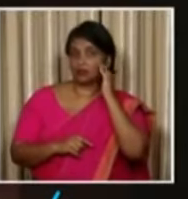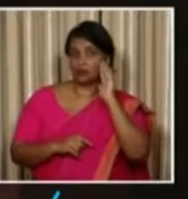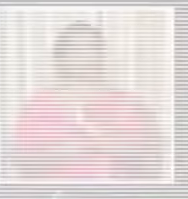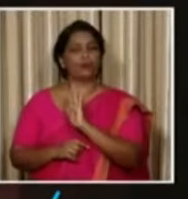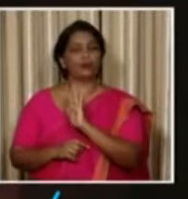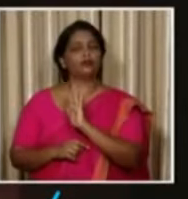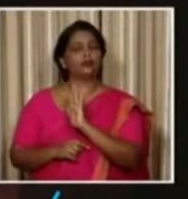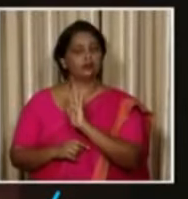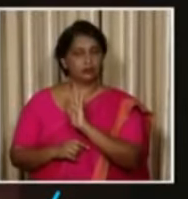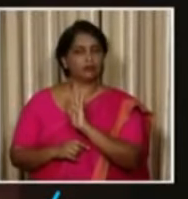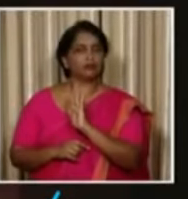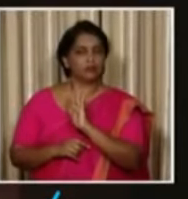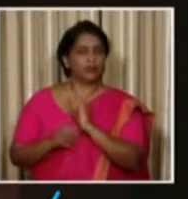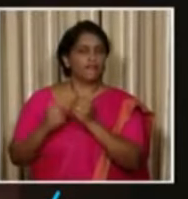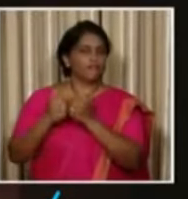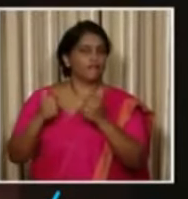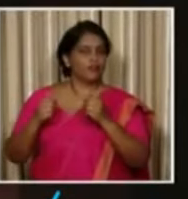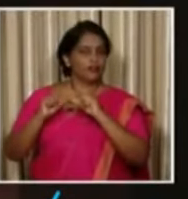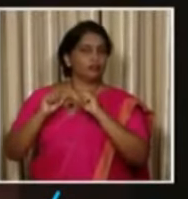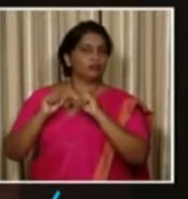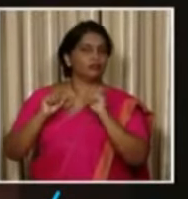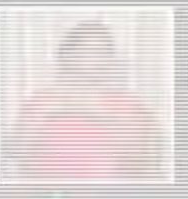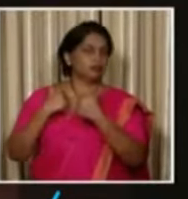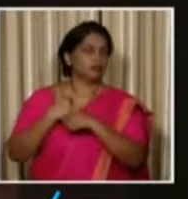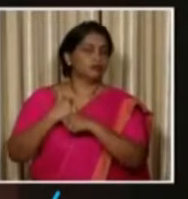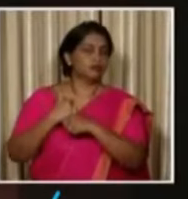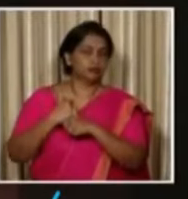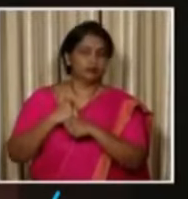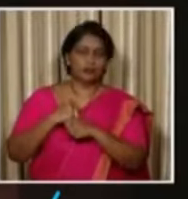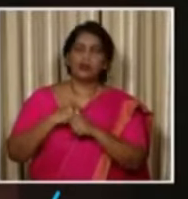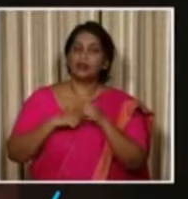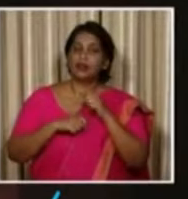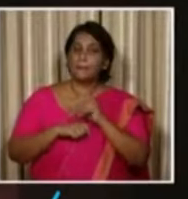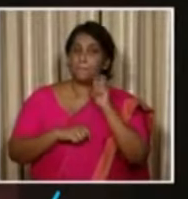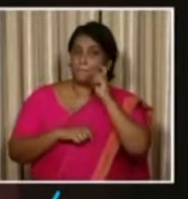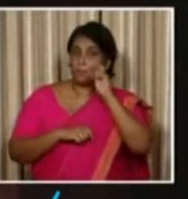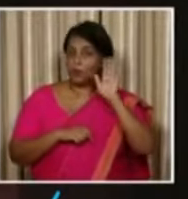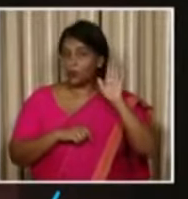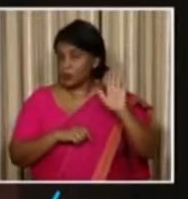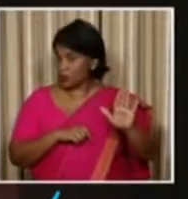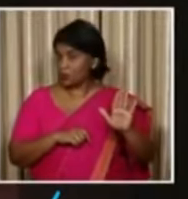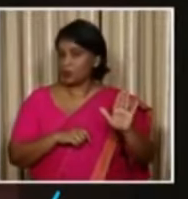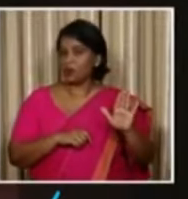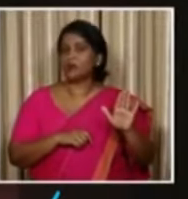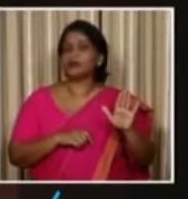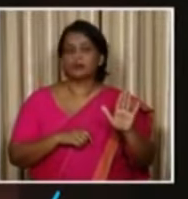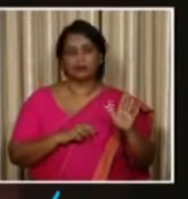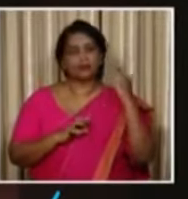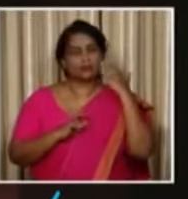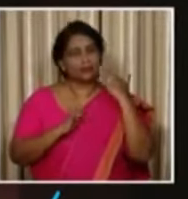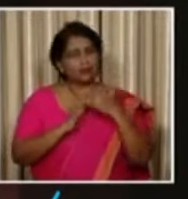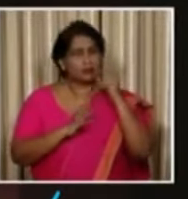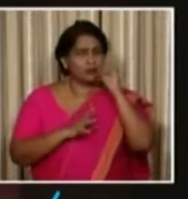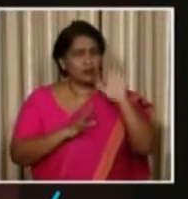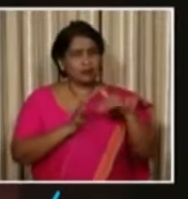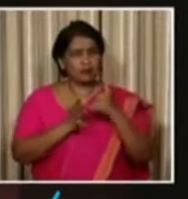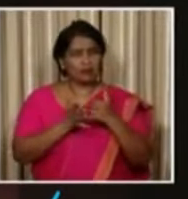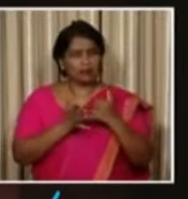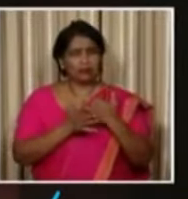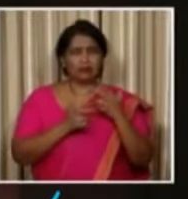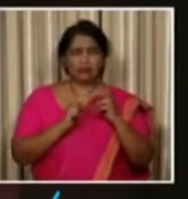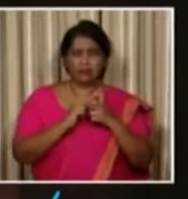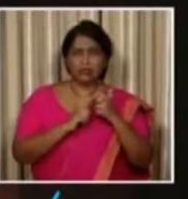කාන්තාවන්ට පමණක් තියෙන වෙනම පරිච්ඡේදයක් ක්‍රියාත්මක වෙන්නට ඕන. ඒ වගේම පිරිමි පාර්ශ්වයන්ට ඒ සිදුවෙන දූෂණ කටයුතු